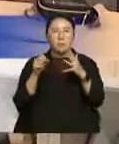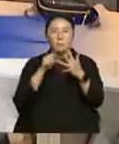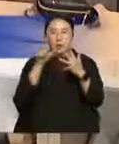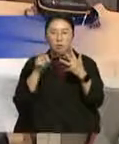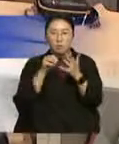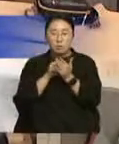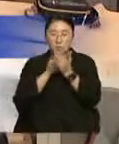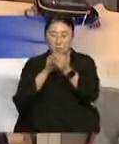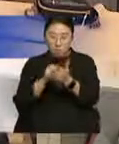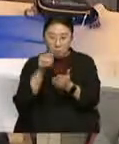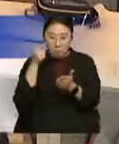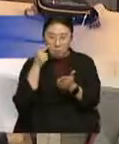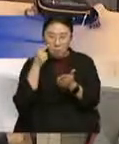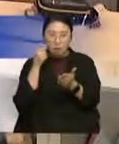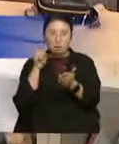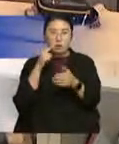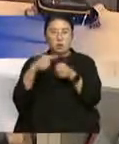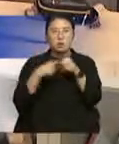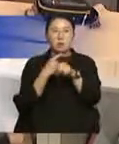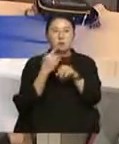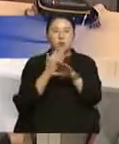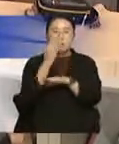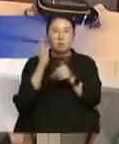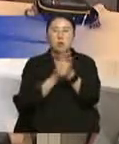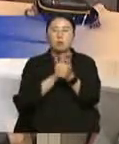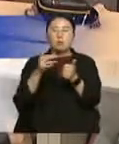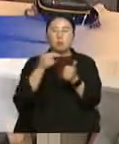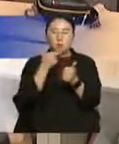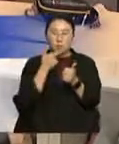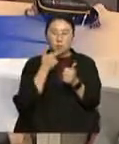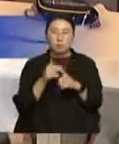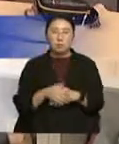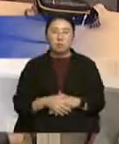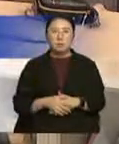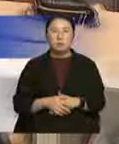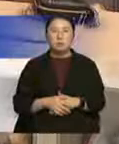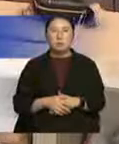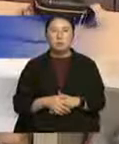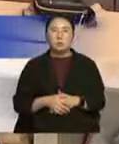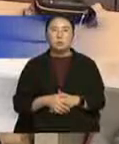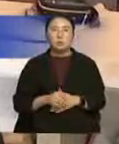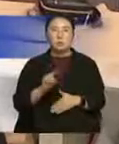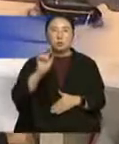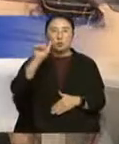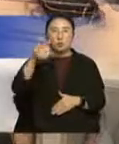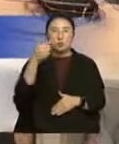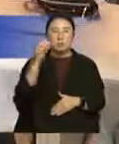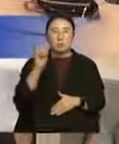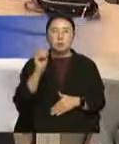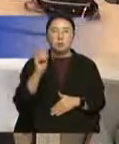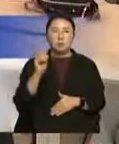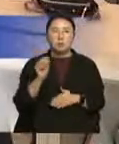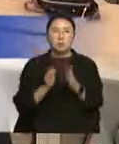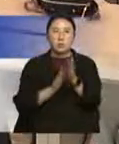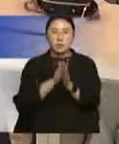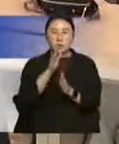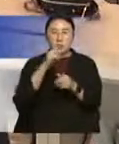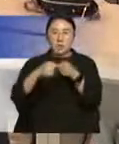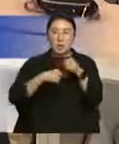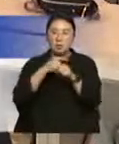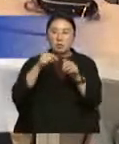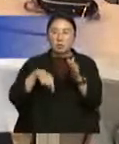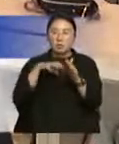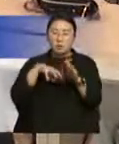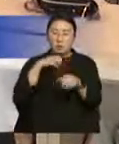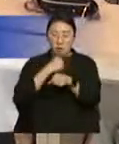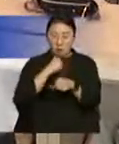등기를 신청하려고 했더니 1년이 넘어서 혜택이 없다. 600만 원 정도. 아니 시에서 1년 안에만